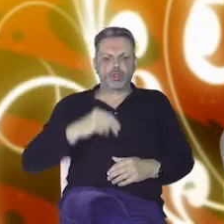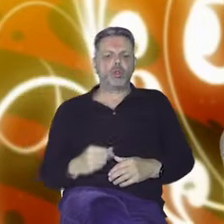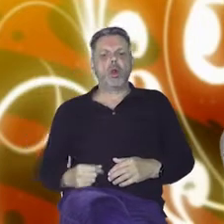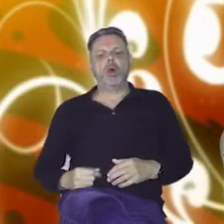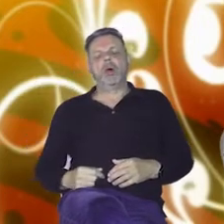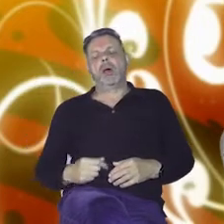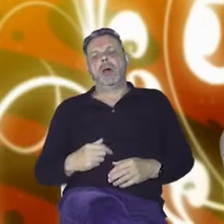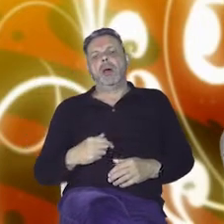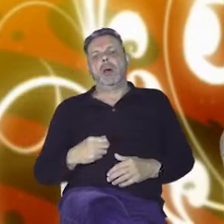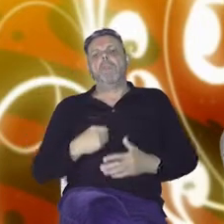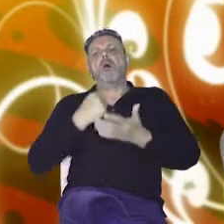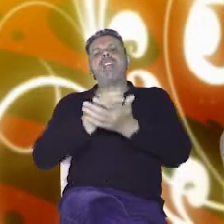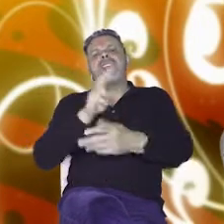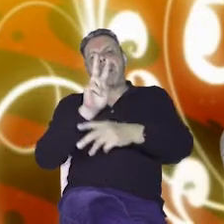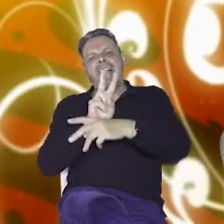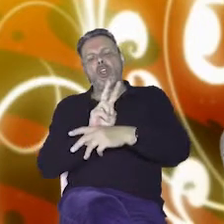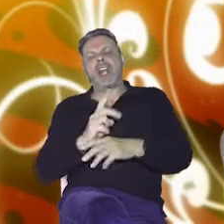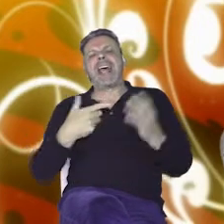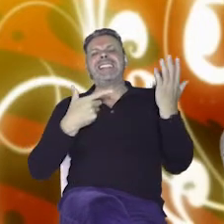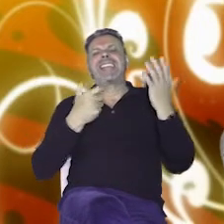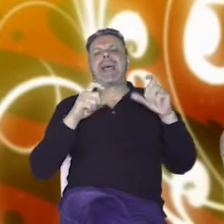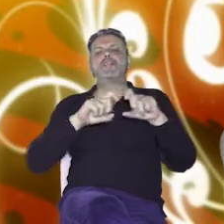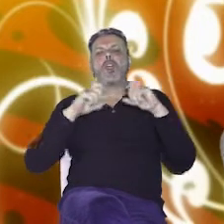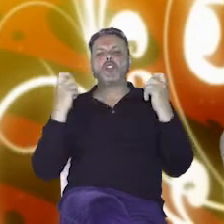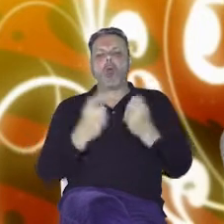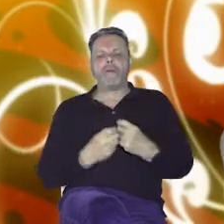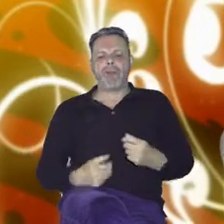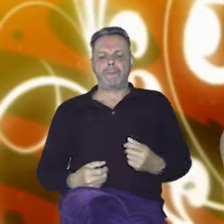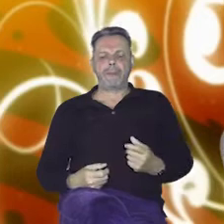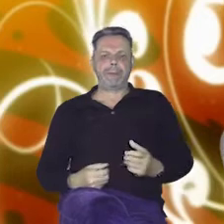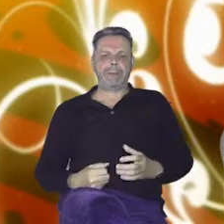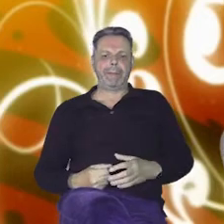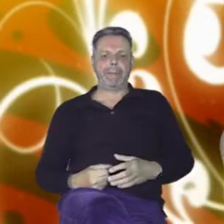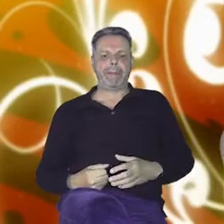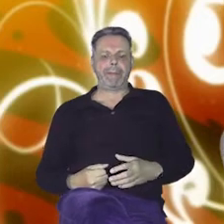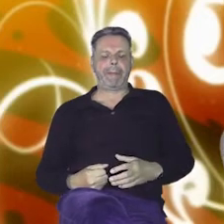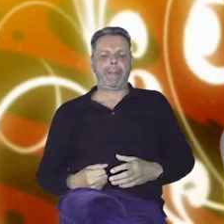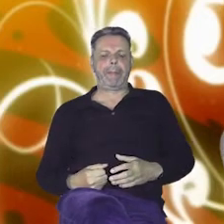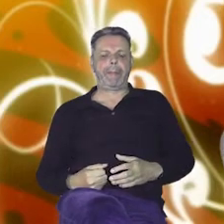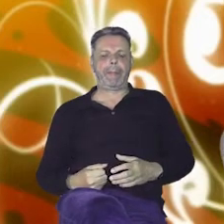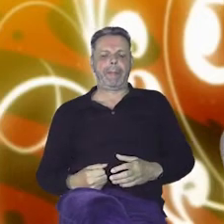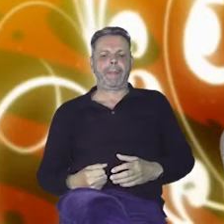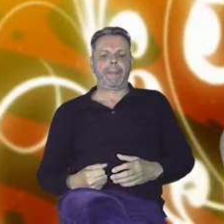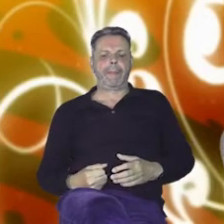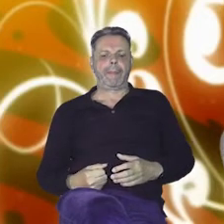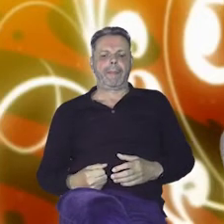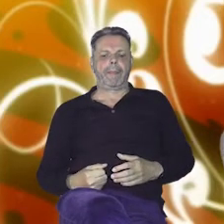nadzor nad 700 domova. Ako je nešto drugo, poslije ćemo korigirati. I to